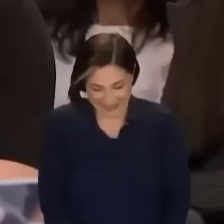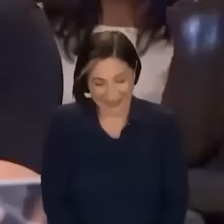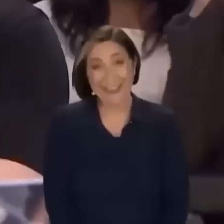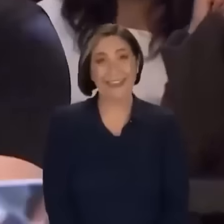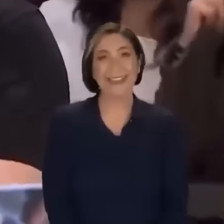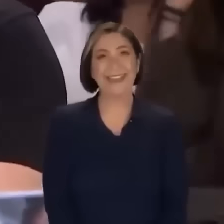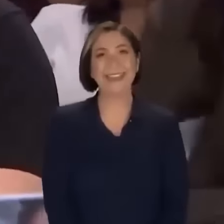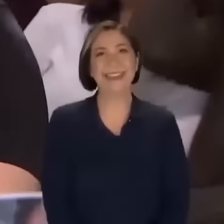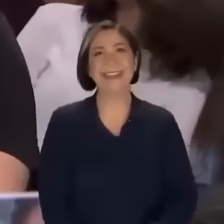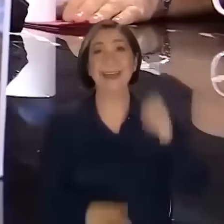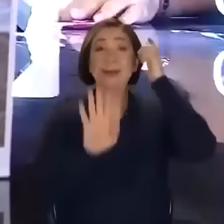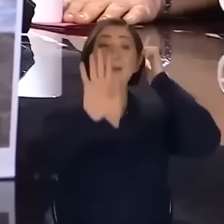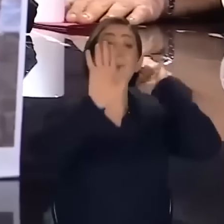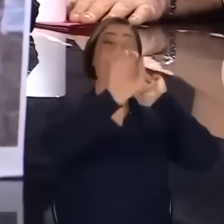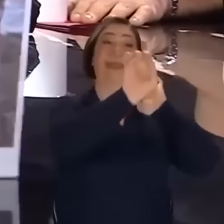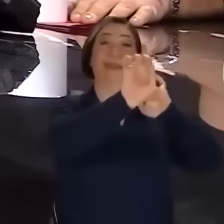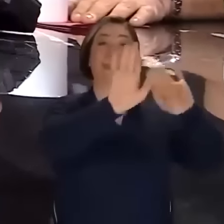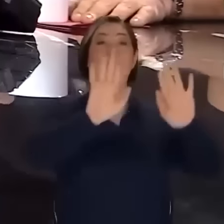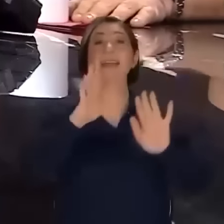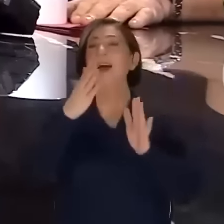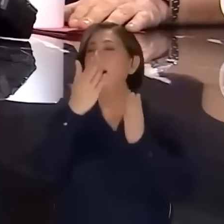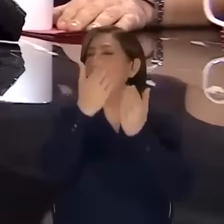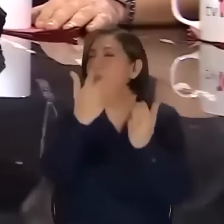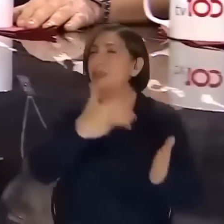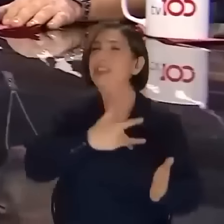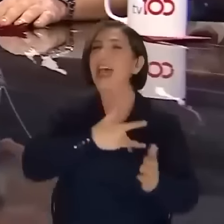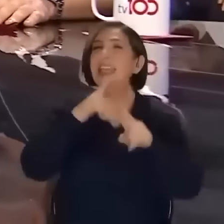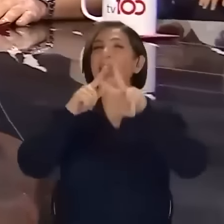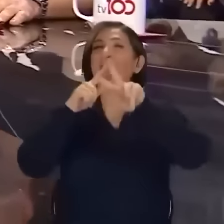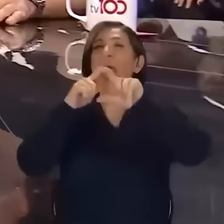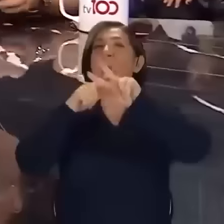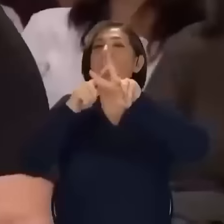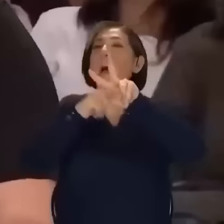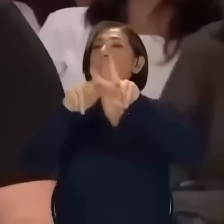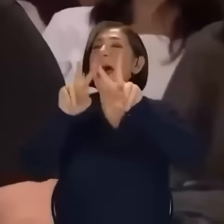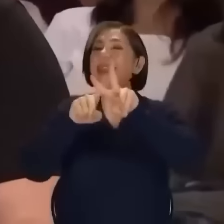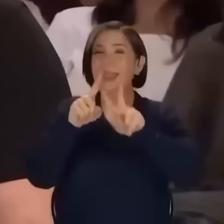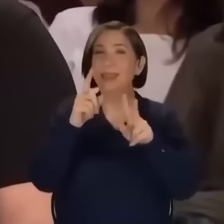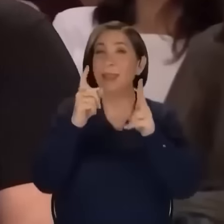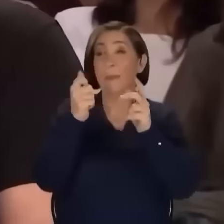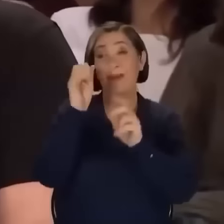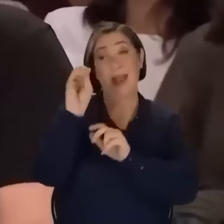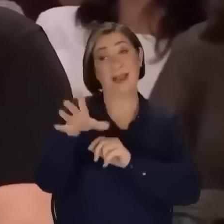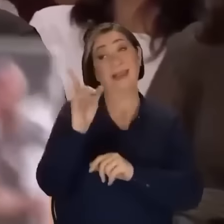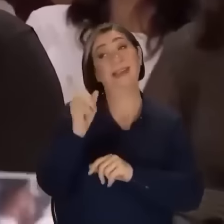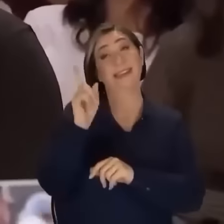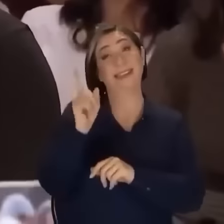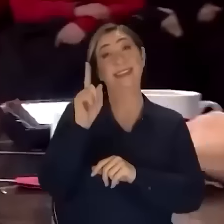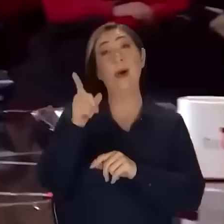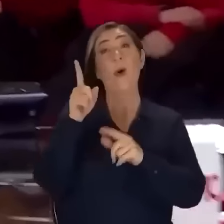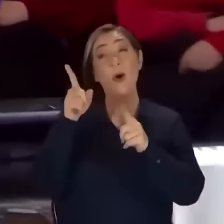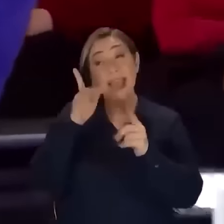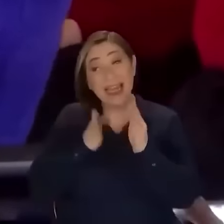Ama bir dakika bir dakika ya bir can Yaman yatırım yaptın Yaptın Yaptın